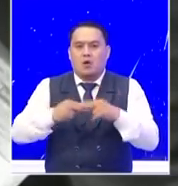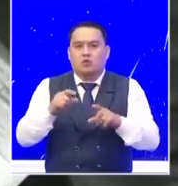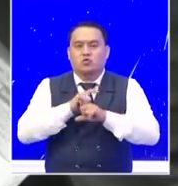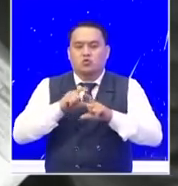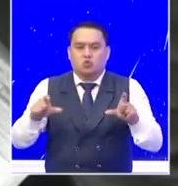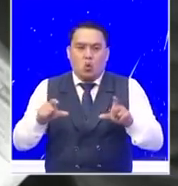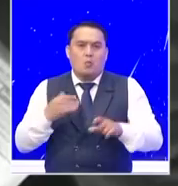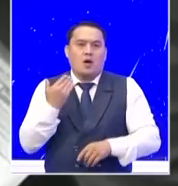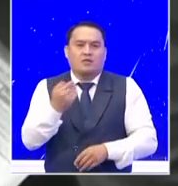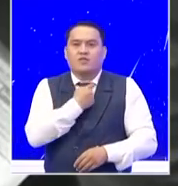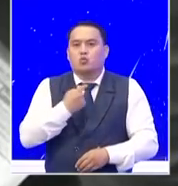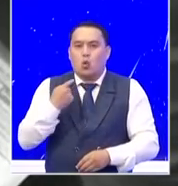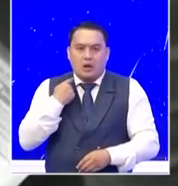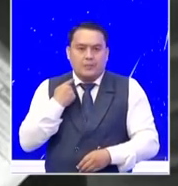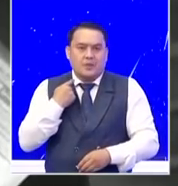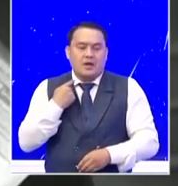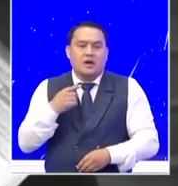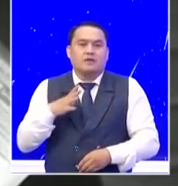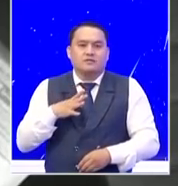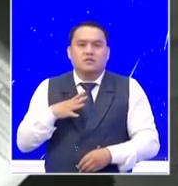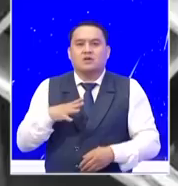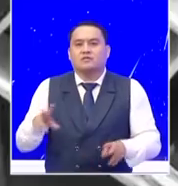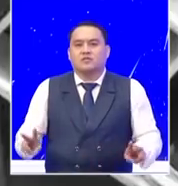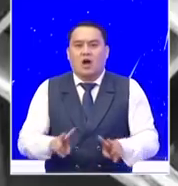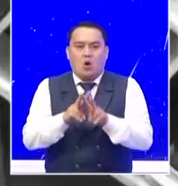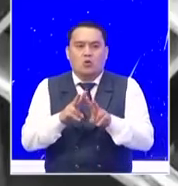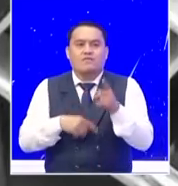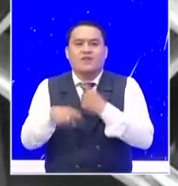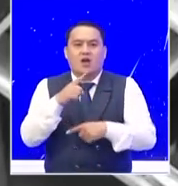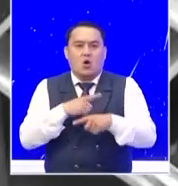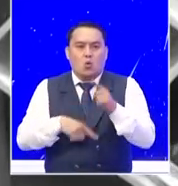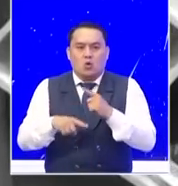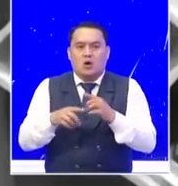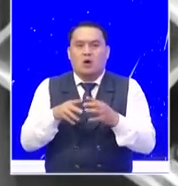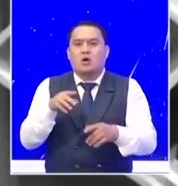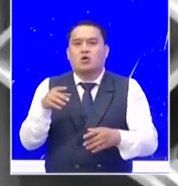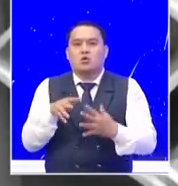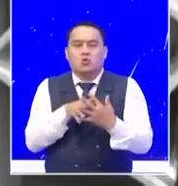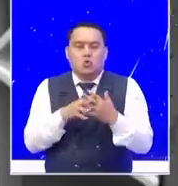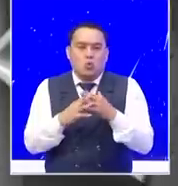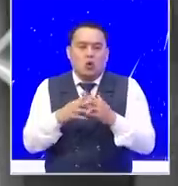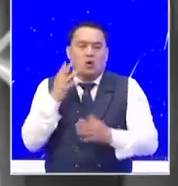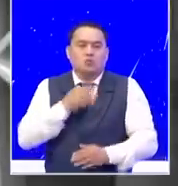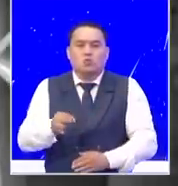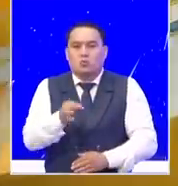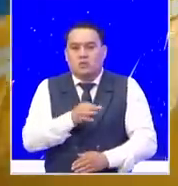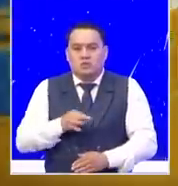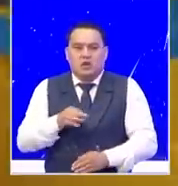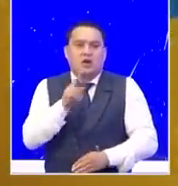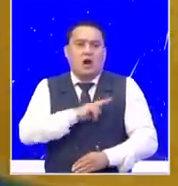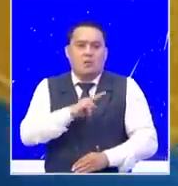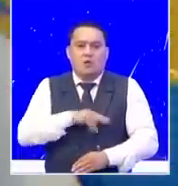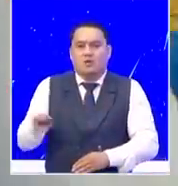Дома журналистов в Талдыкургане. Покорив столицу страны, он вернулся на свою малую родину, в Алматинскую область, и